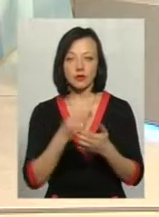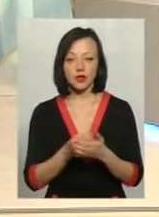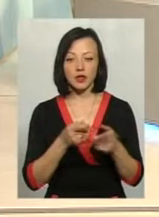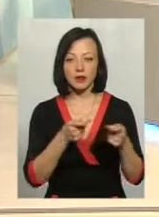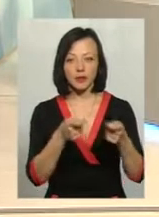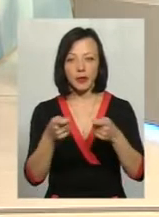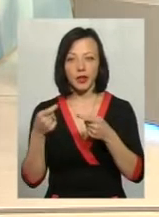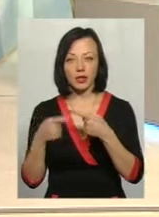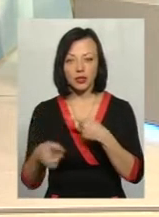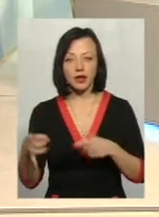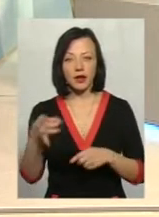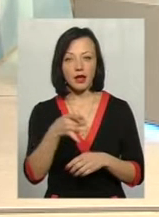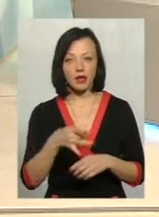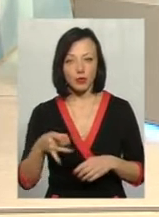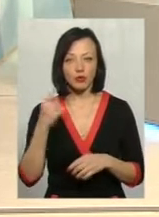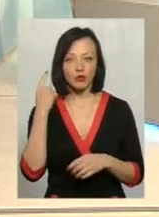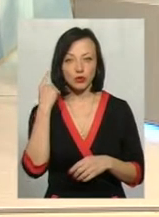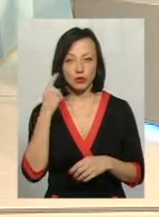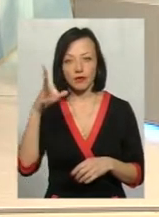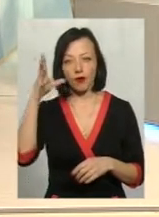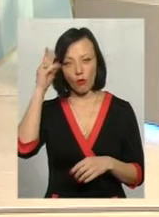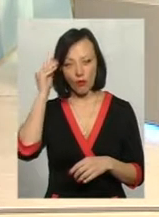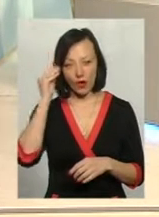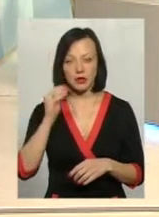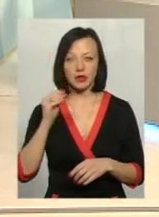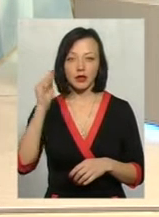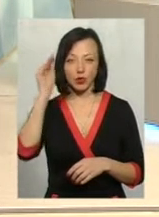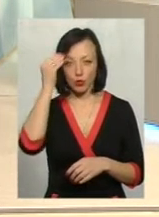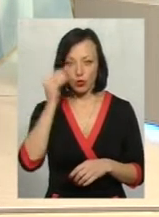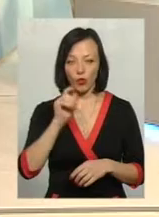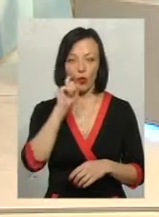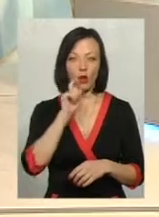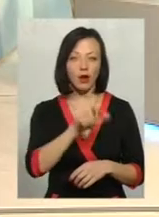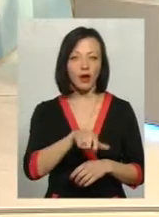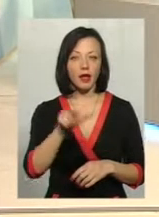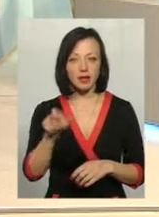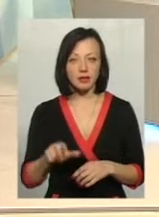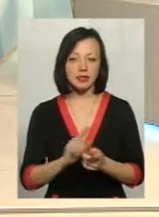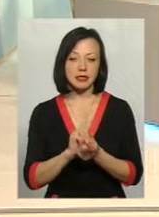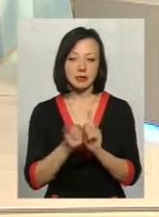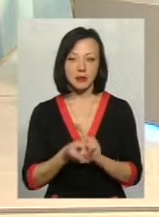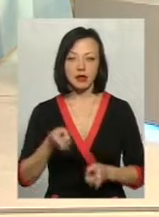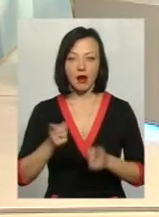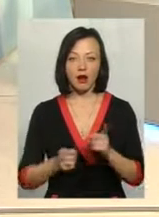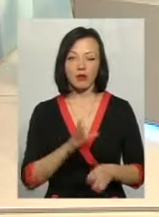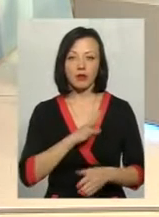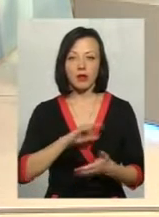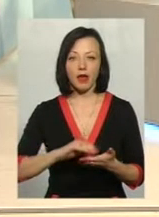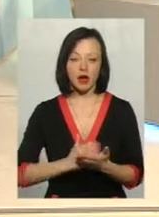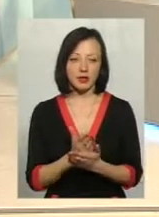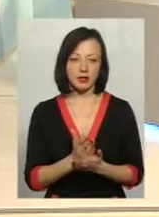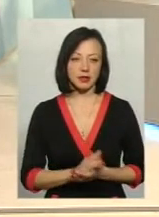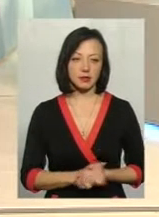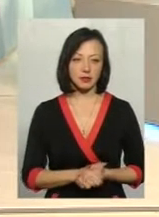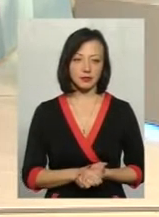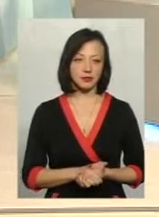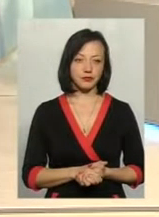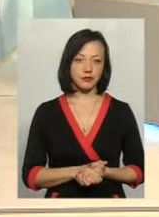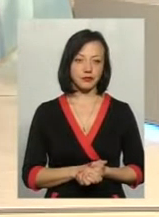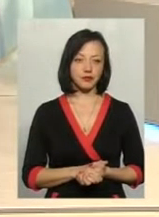інших регіонів для того, щоб почути і врахувати точку зору українців, щоб зміни реально були якісними. Я